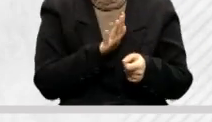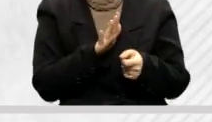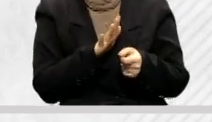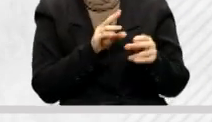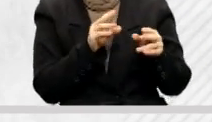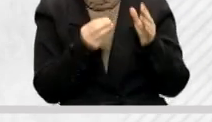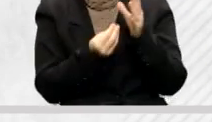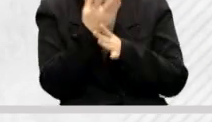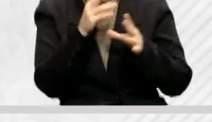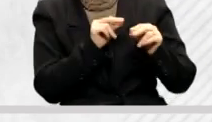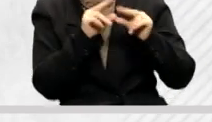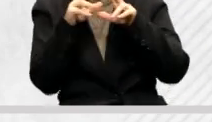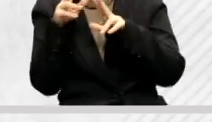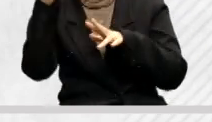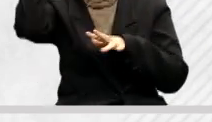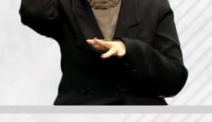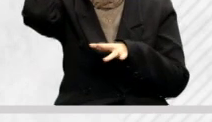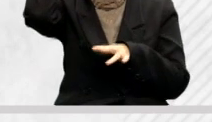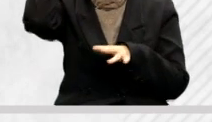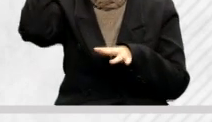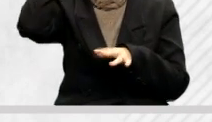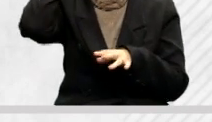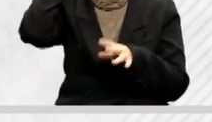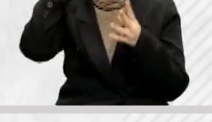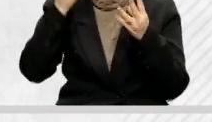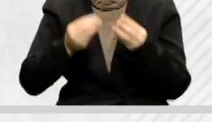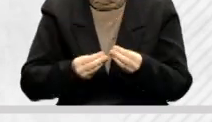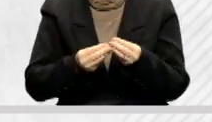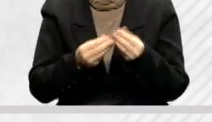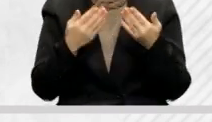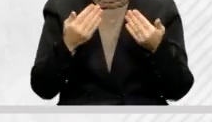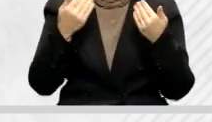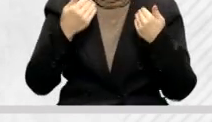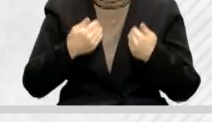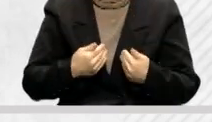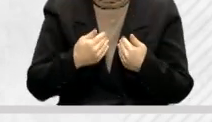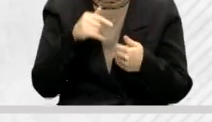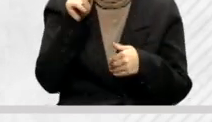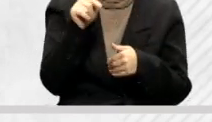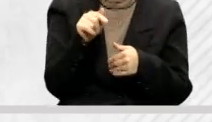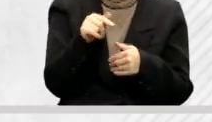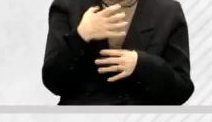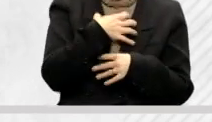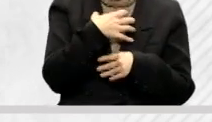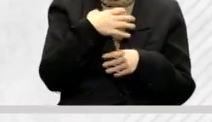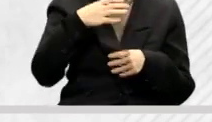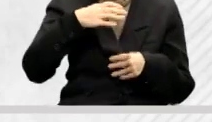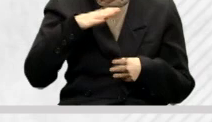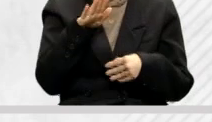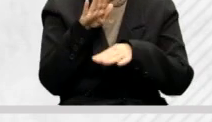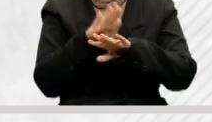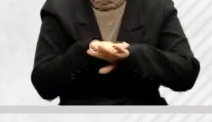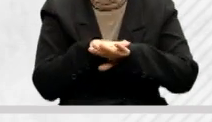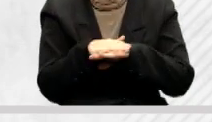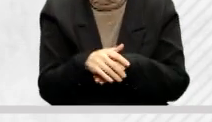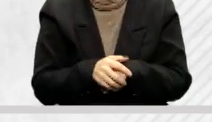oturmuş olarak uyanıyor. Bunlar bizim emeğimiz olmadan vücudumuzun kendi kendine bize bahşettiği lütuflar